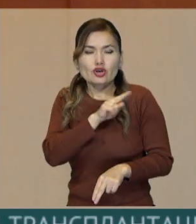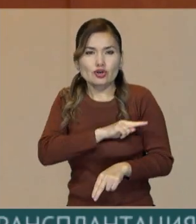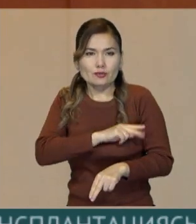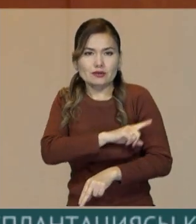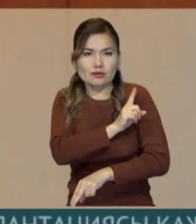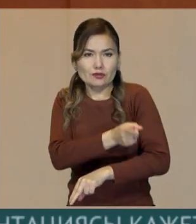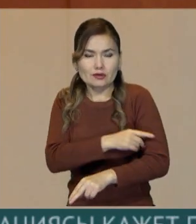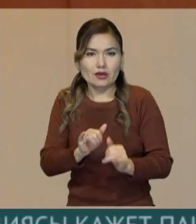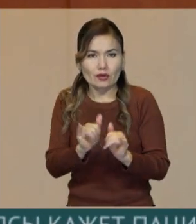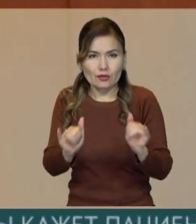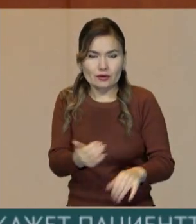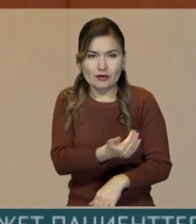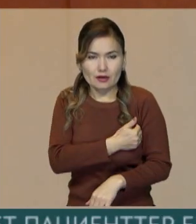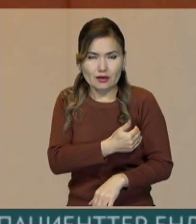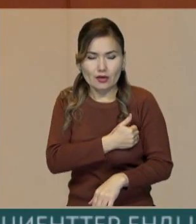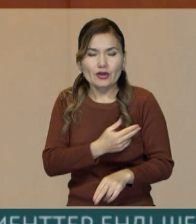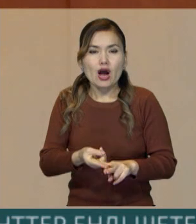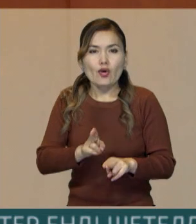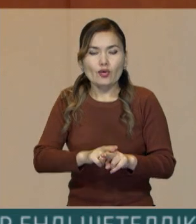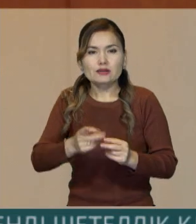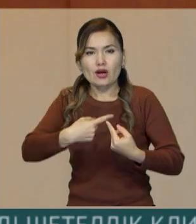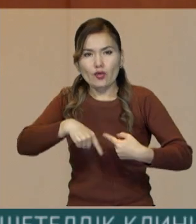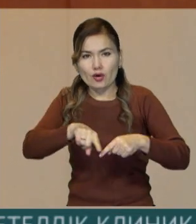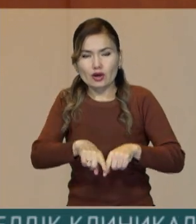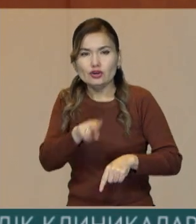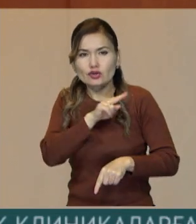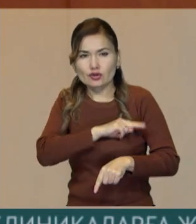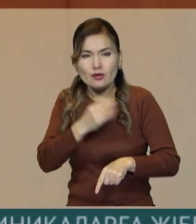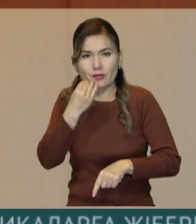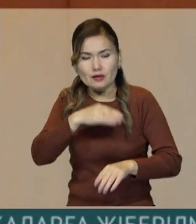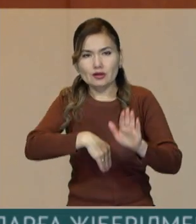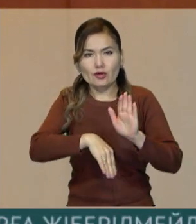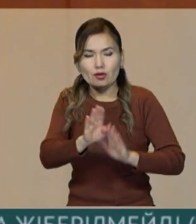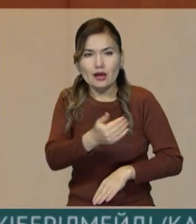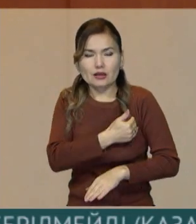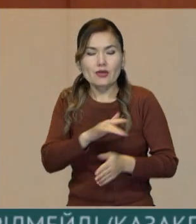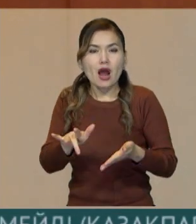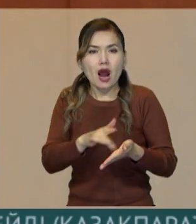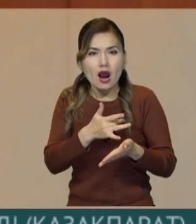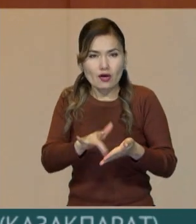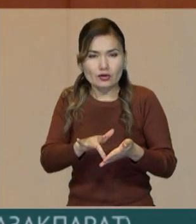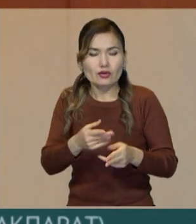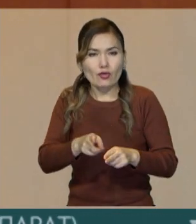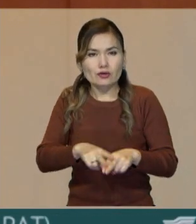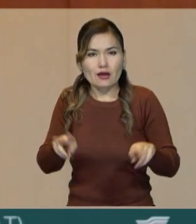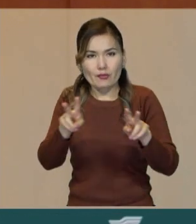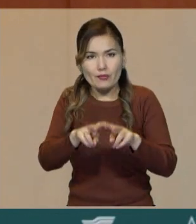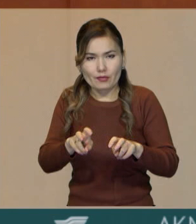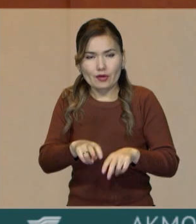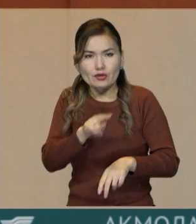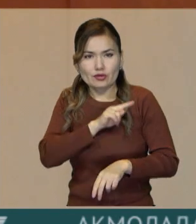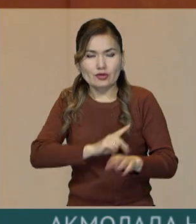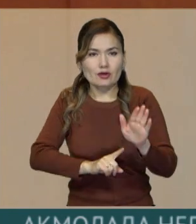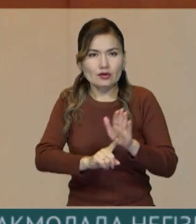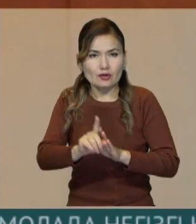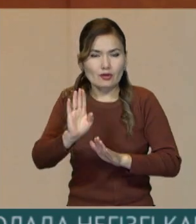кеңейту, алқалы атқарушы органдарды енгізу, ішкі аудит қызметін енгізу көзделеді. Көрсетілген